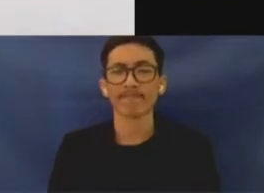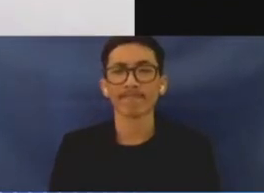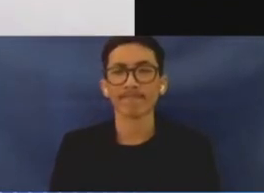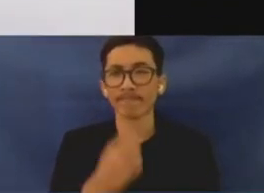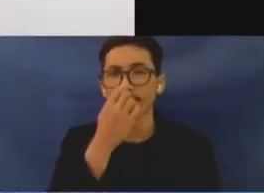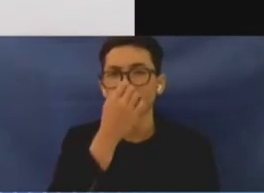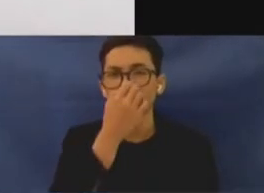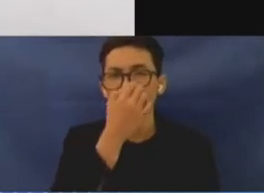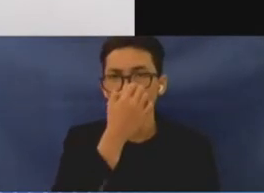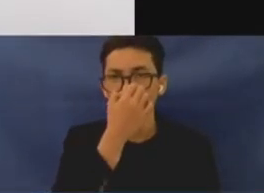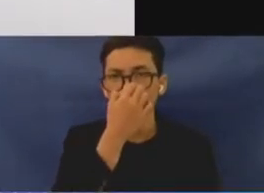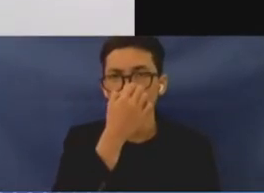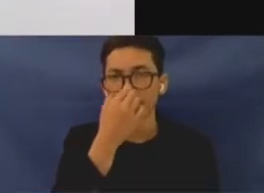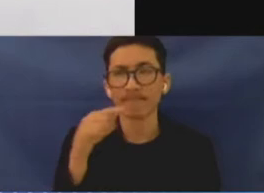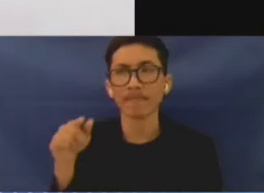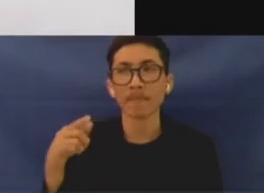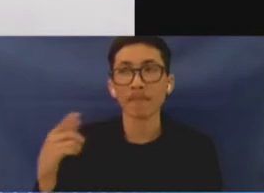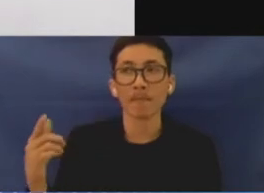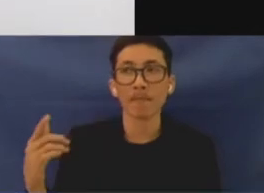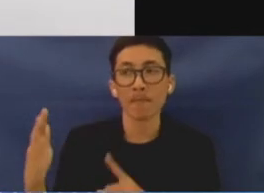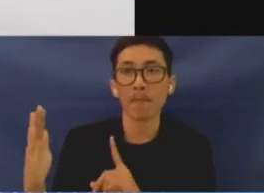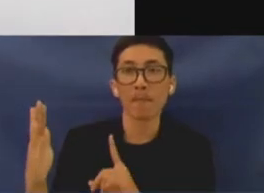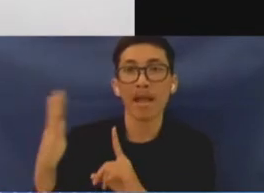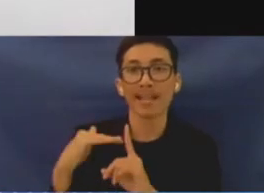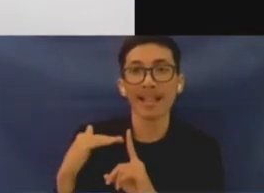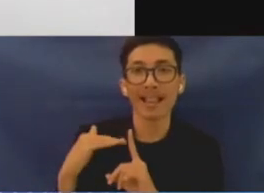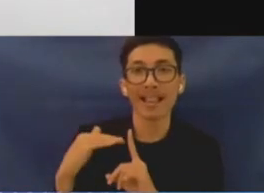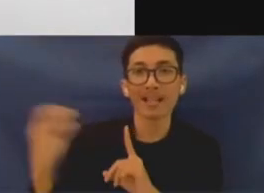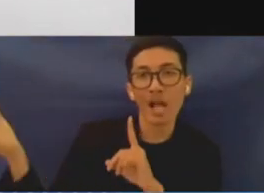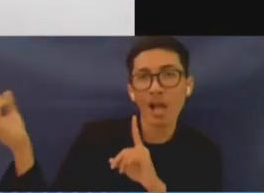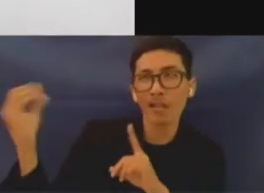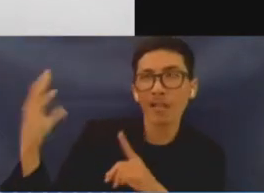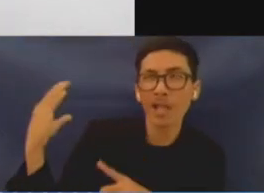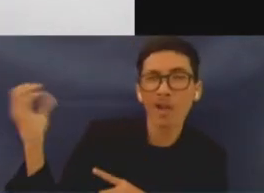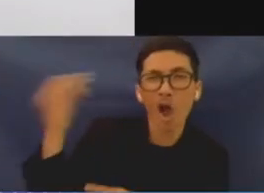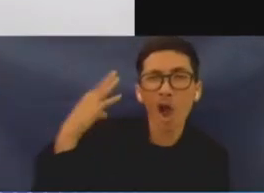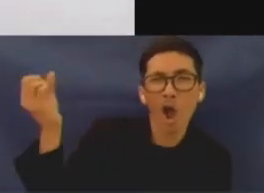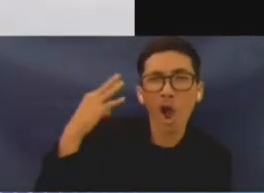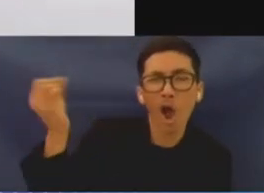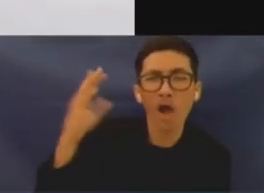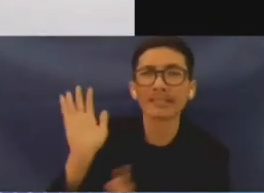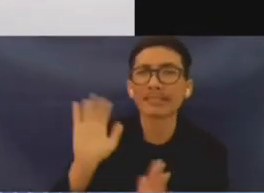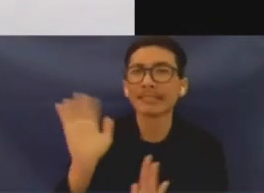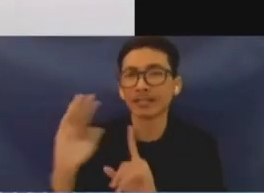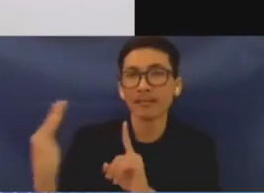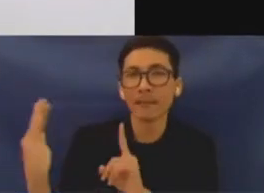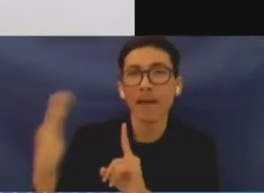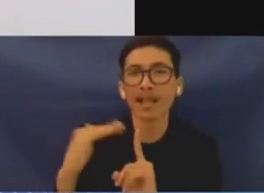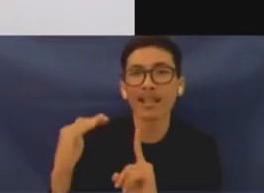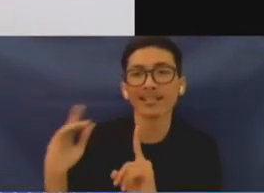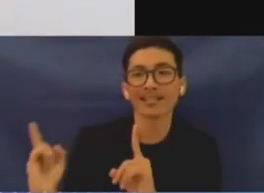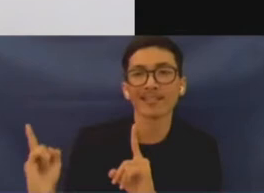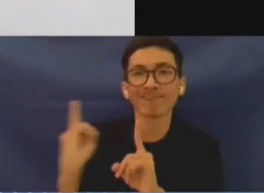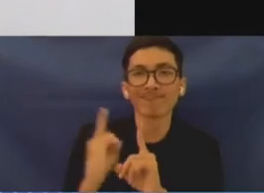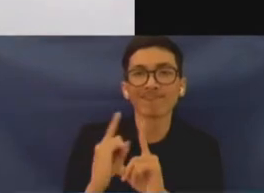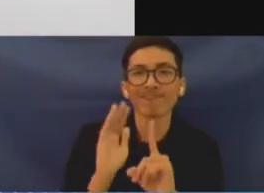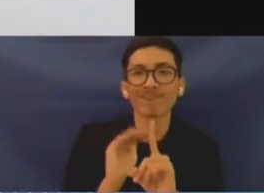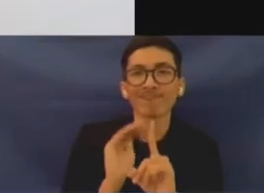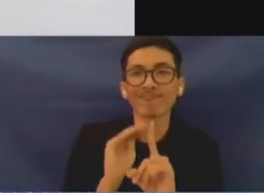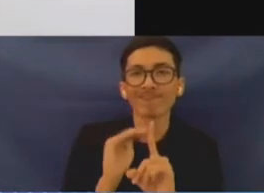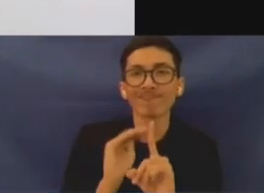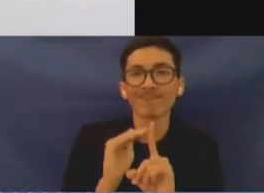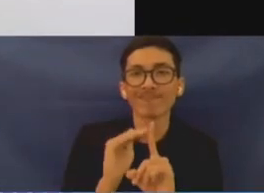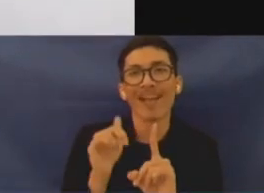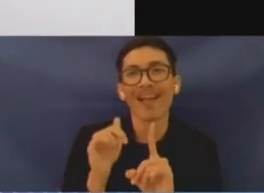jangan teriak, dicolek gitu. Jadi kayak semacam apa namanya